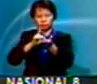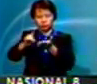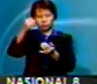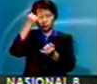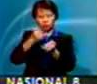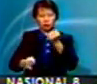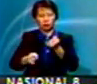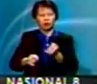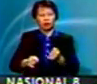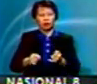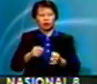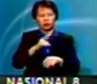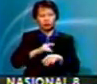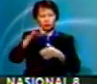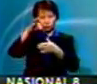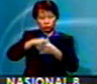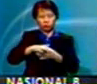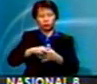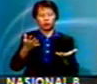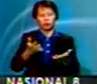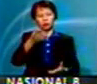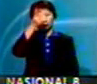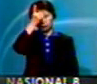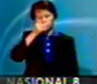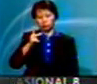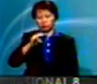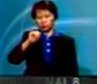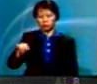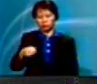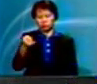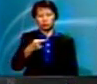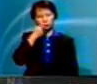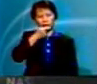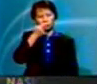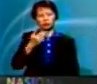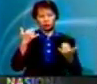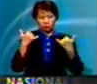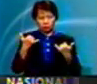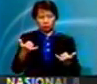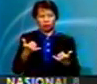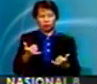terakhir kempen PRK Dun Pengkalang Kubur. Ketuanya Khairi Jamaluddin Abu Bakar berkata setakat ini